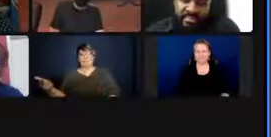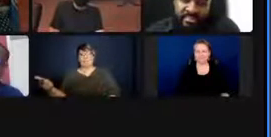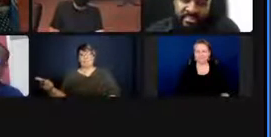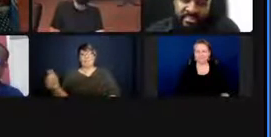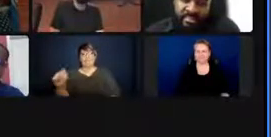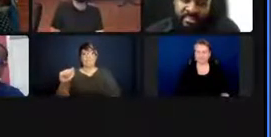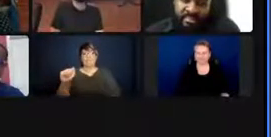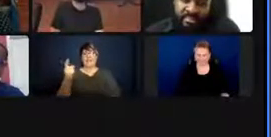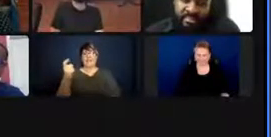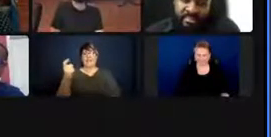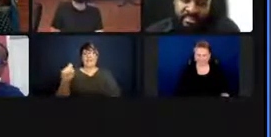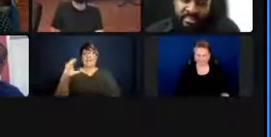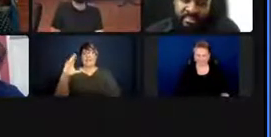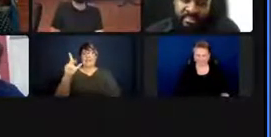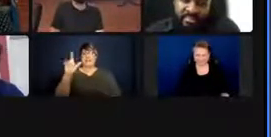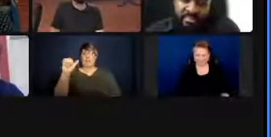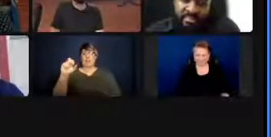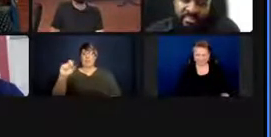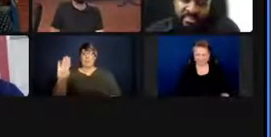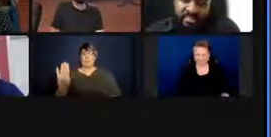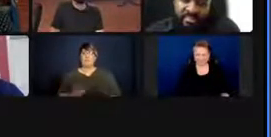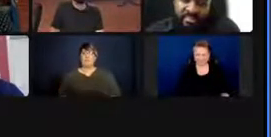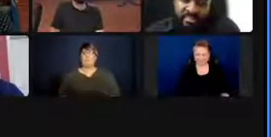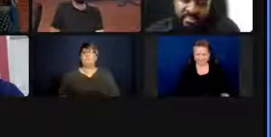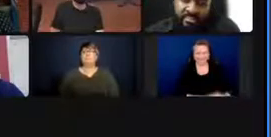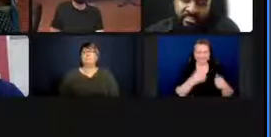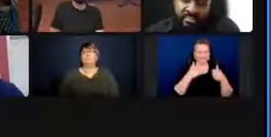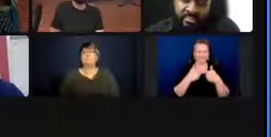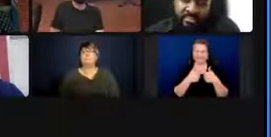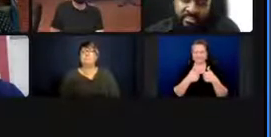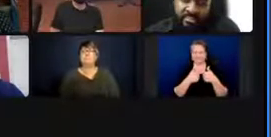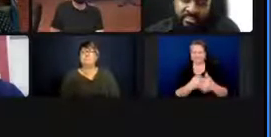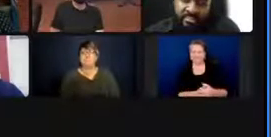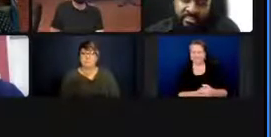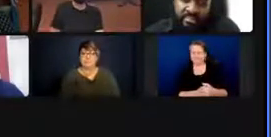wastani. Sasa nitampatia mwenzangu aendelee.